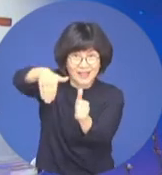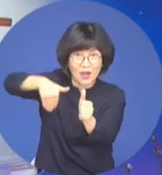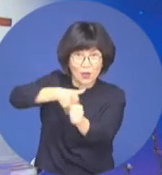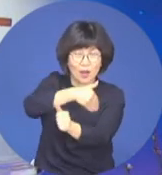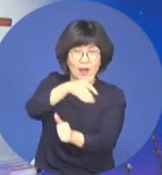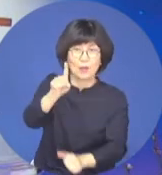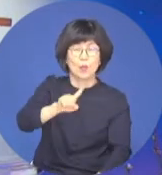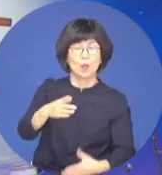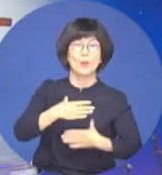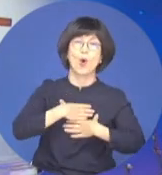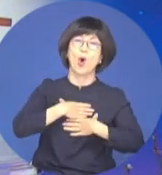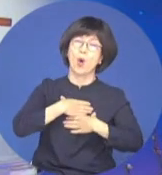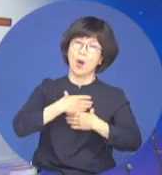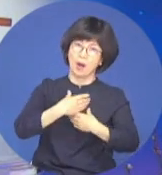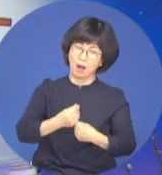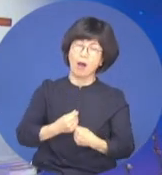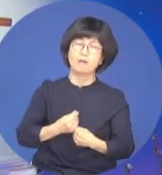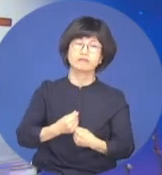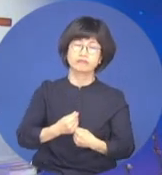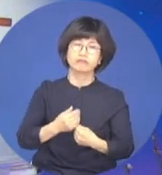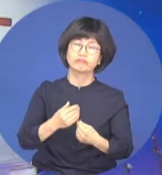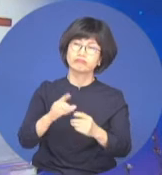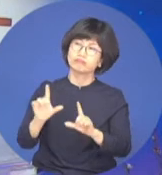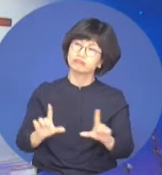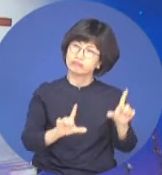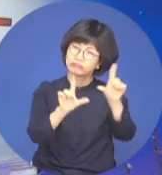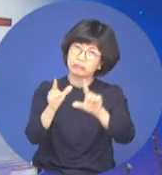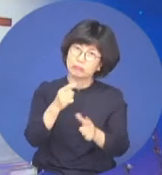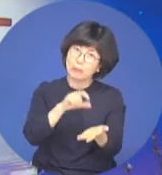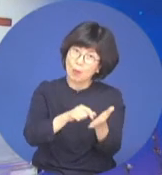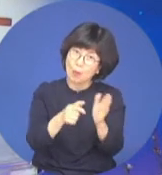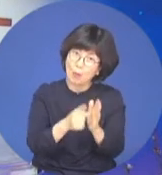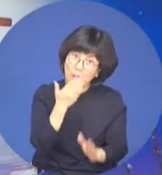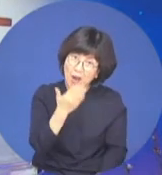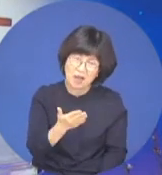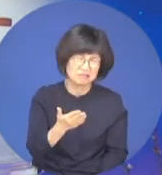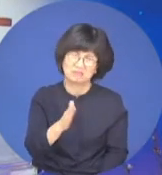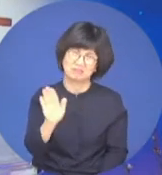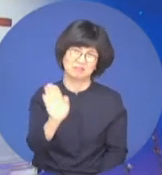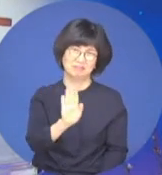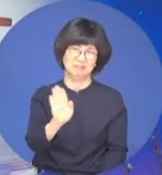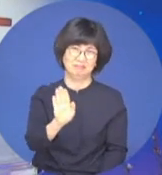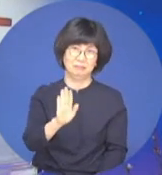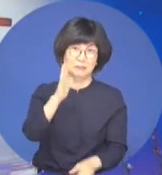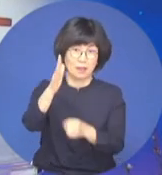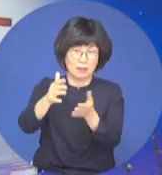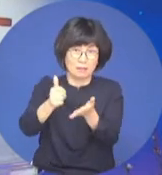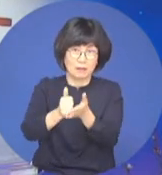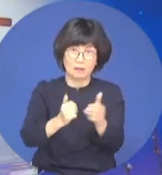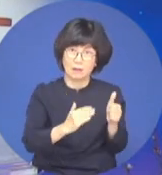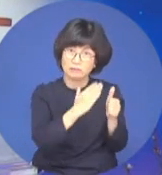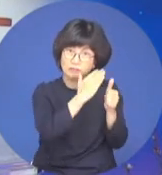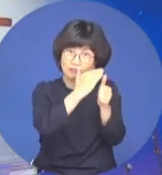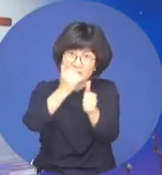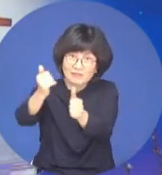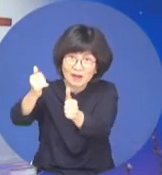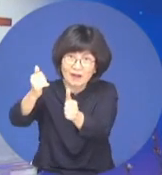평화롭고 살만한 시대가 아니었습니다. 하박국이 하나님의 부름을 받아서 선지자로 일할